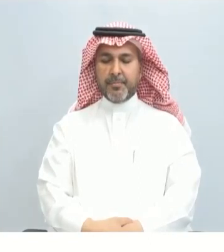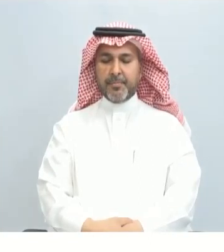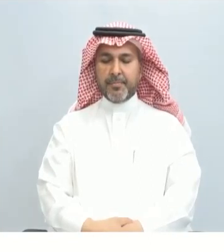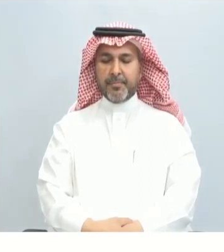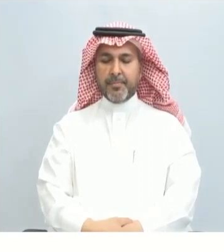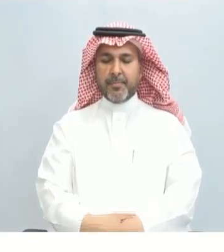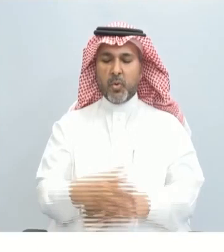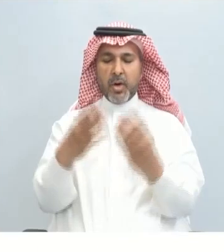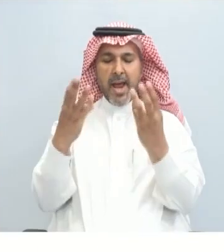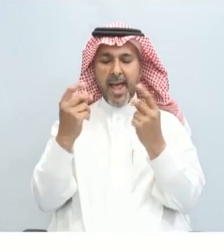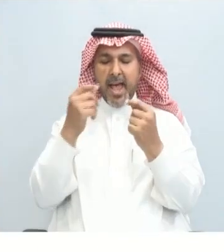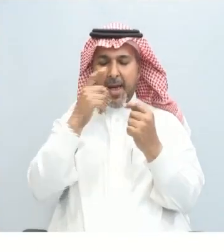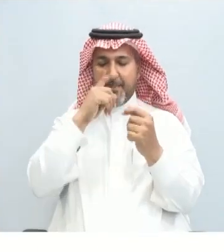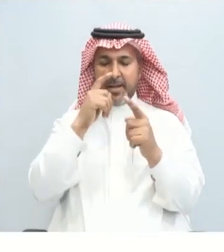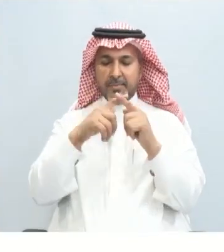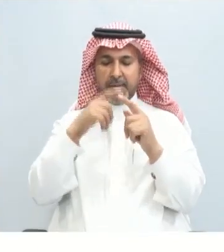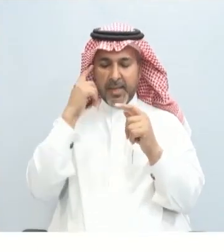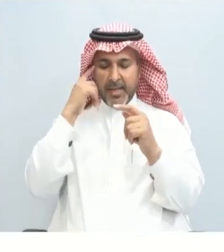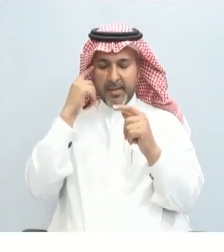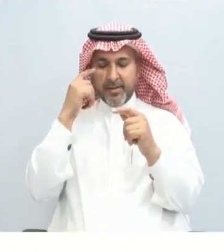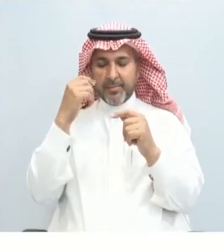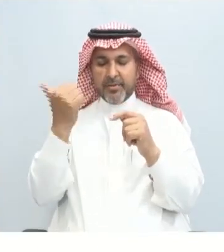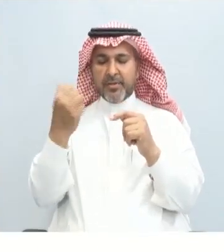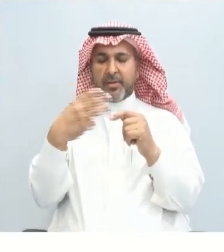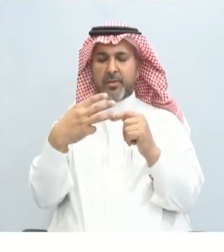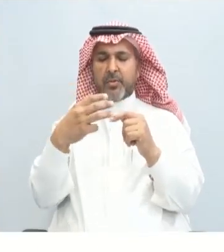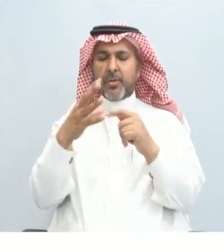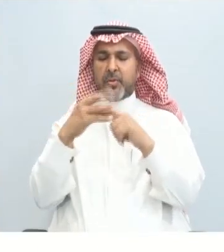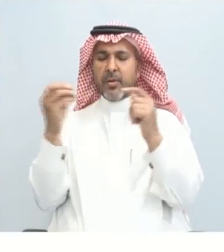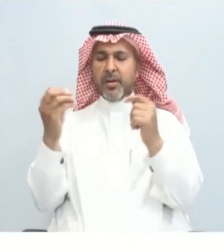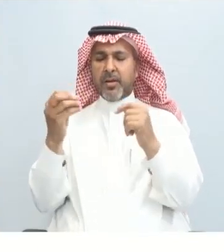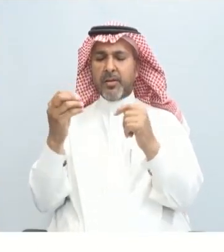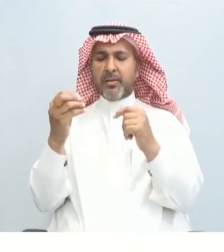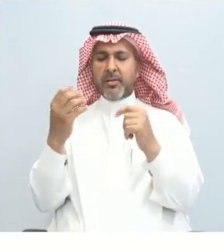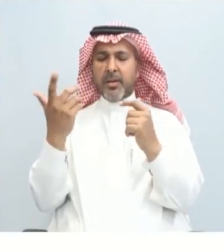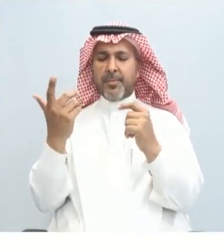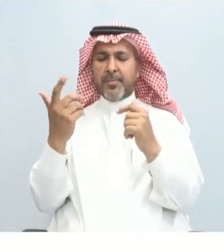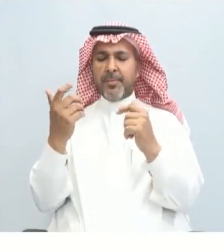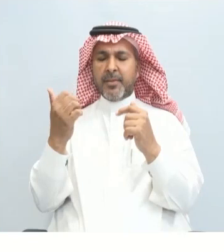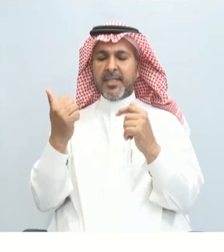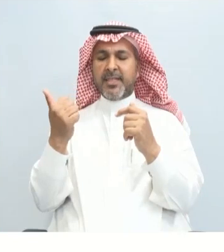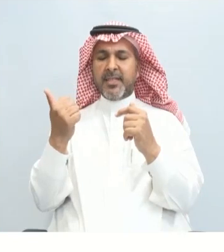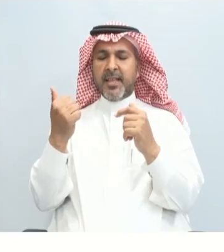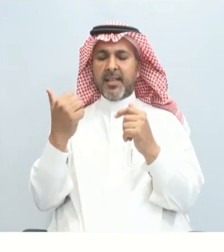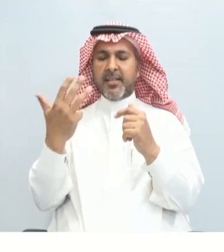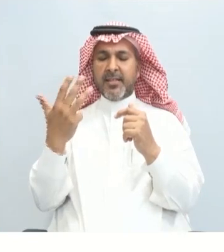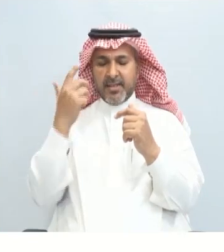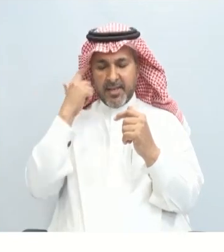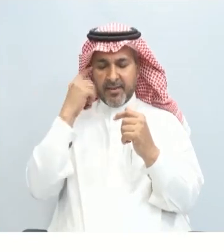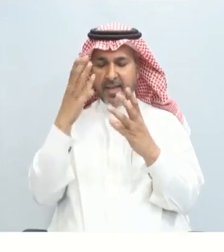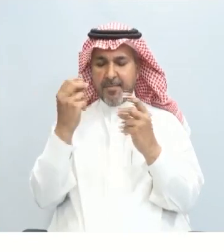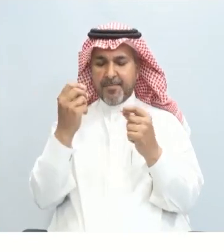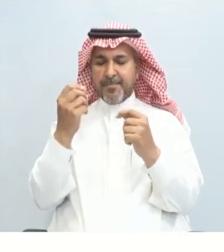ش العددين اللي فرق بينهم تسعه وحاصل ضربهم 36 بلا شك انه هم ال 12 والثلاثه 12